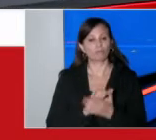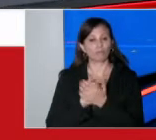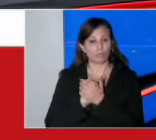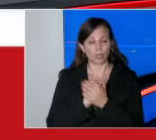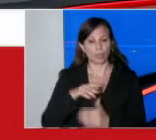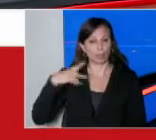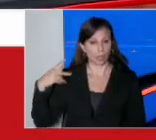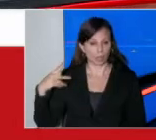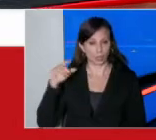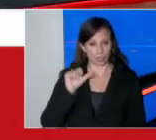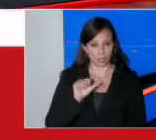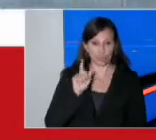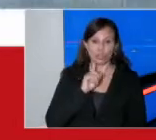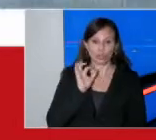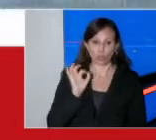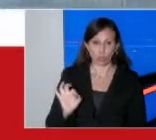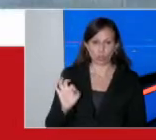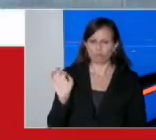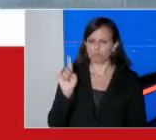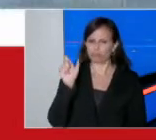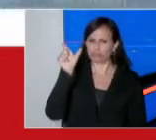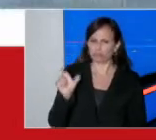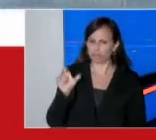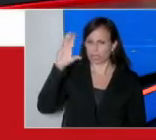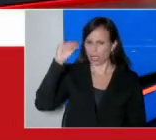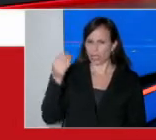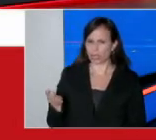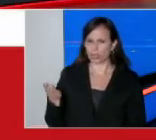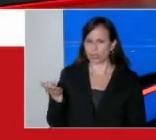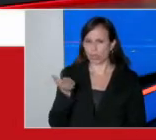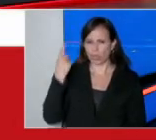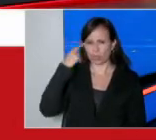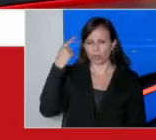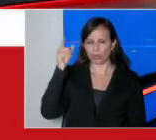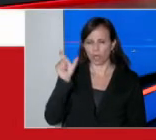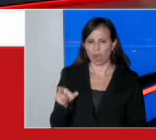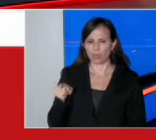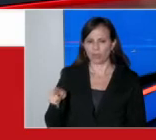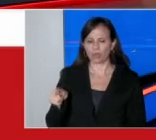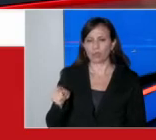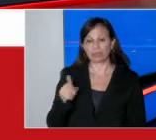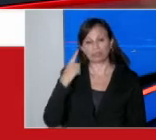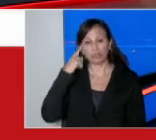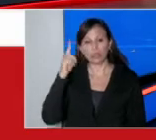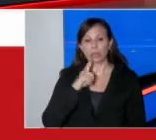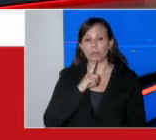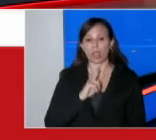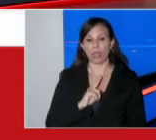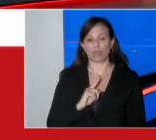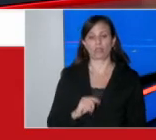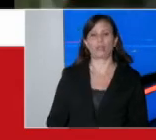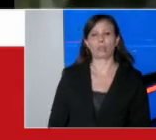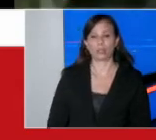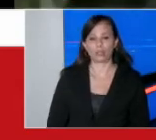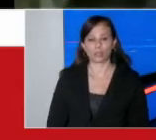זה לפחות זה האירוע פחות או יותר. מי האיש? אנחנו יודעים עליו משהו? יודעים עליו מעט, לפחות מהדברים שפחות או יותר גם